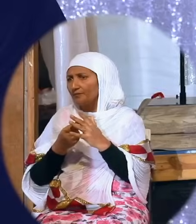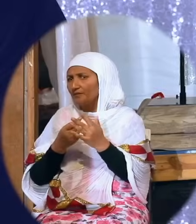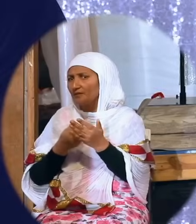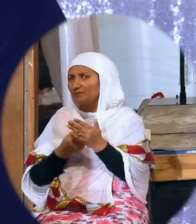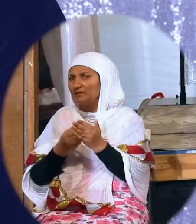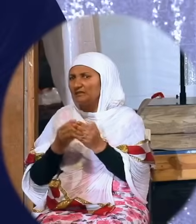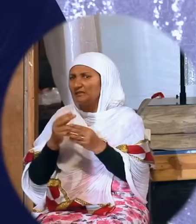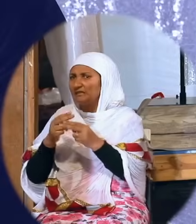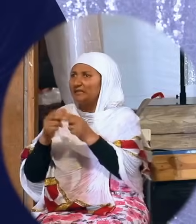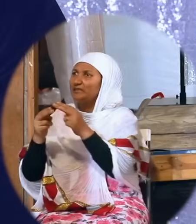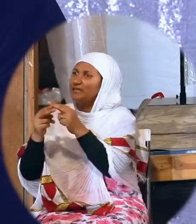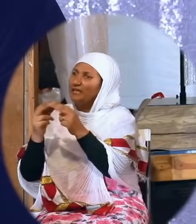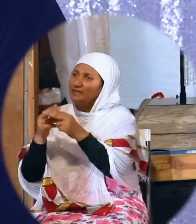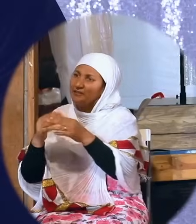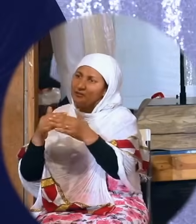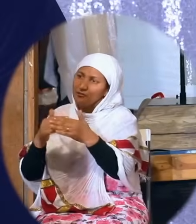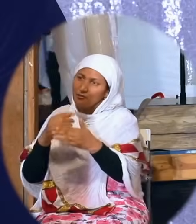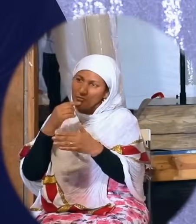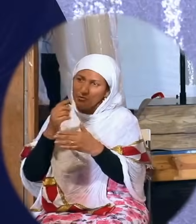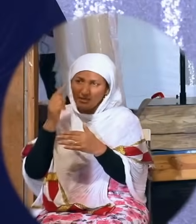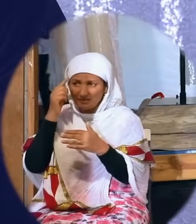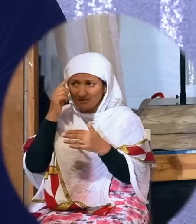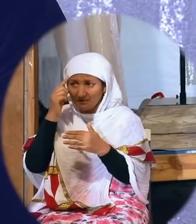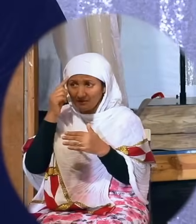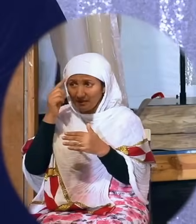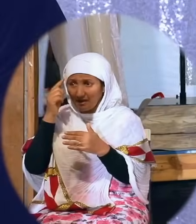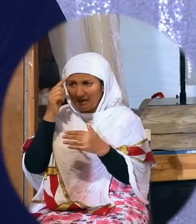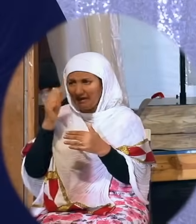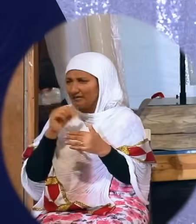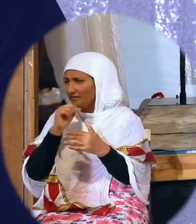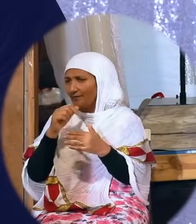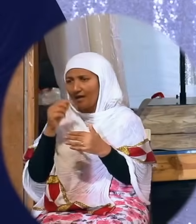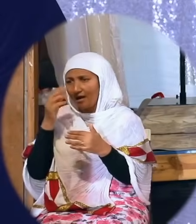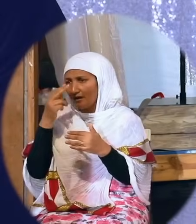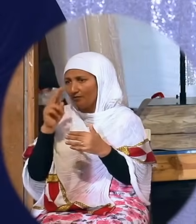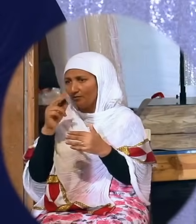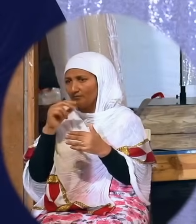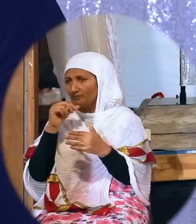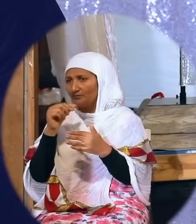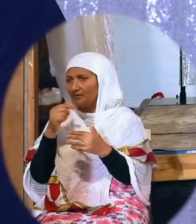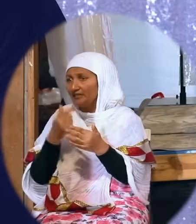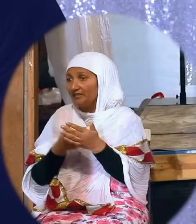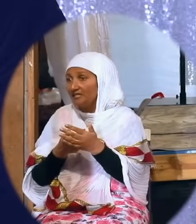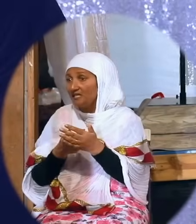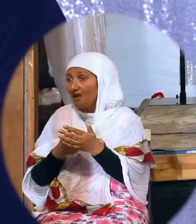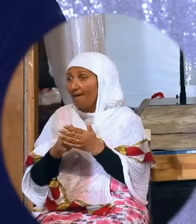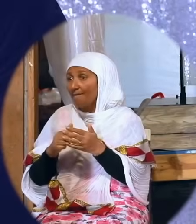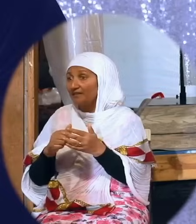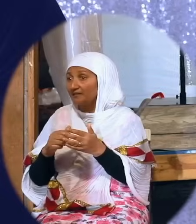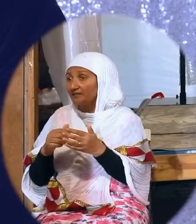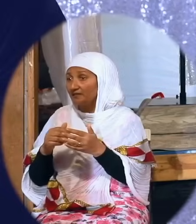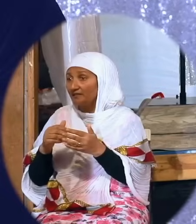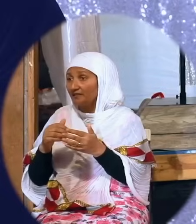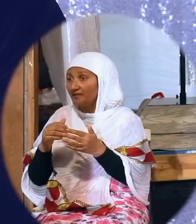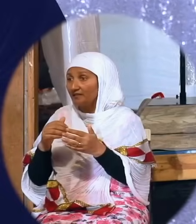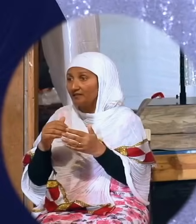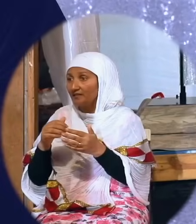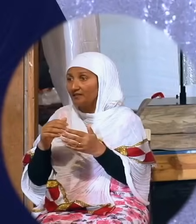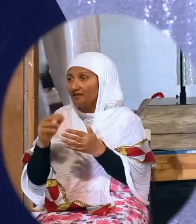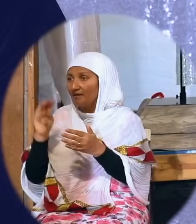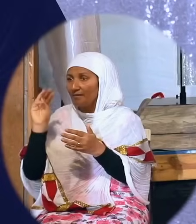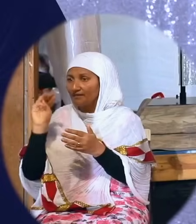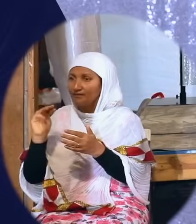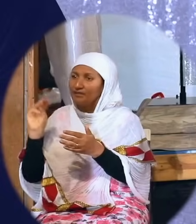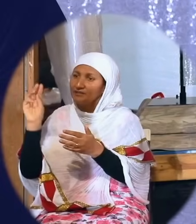በዚህ ደረጃ ይደርሳል ብሎ ያስባል አላውቅም። ግን አሁን አሁን ስለዚህ ማስረጃዎች እየወጡ ነው። እዚህ ሀገር ያላችሁ ብዙዎቻችሁ